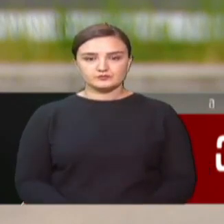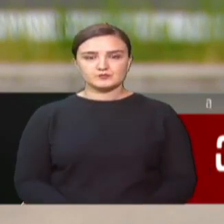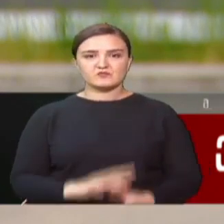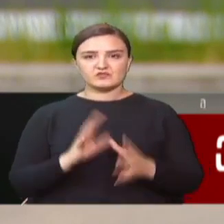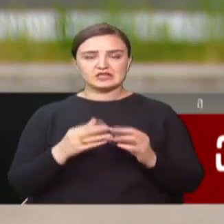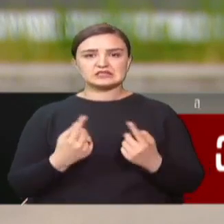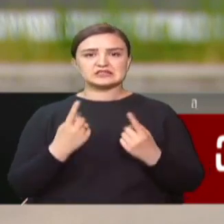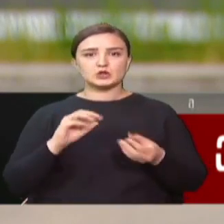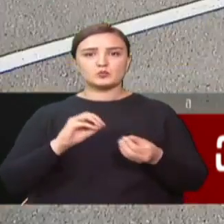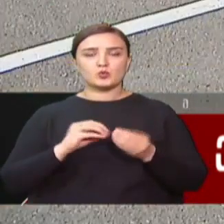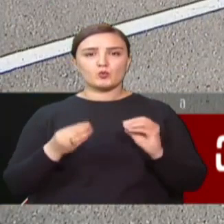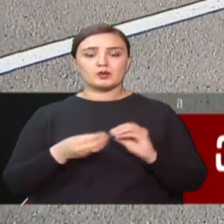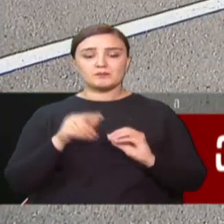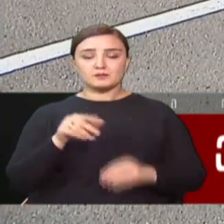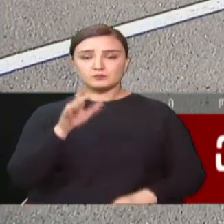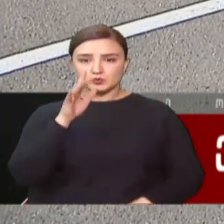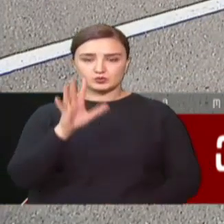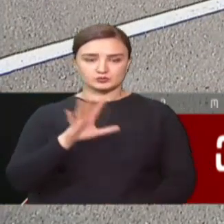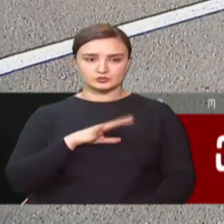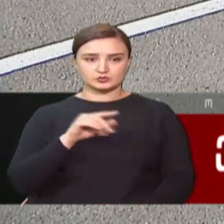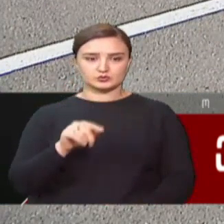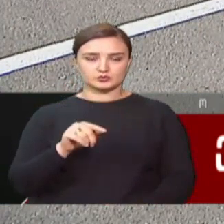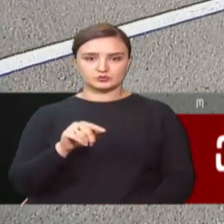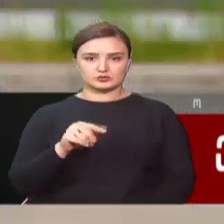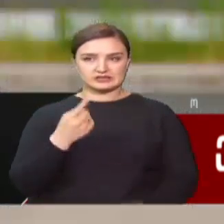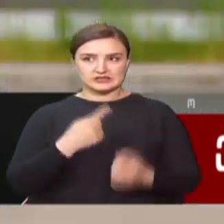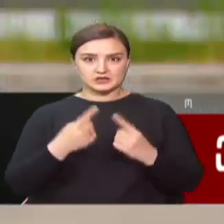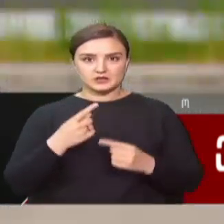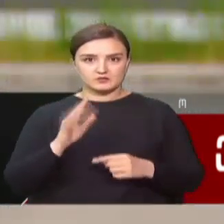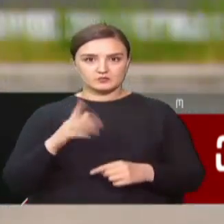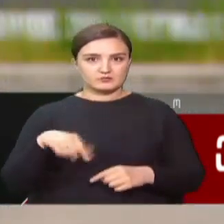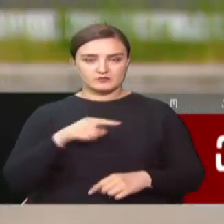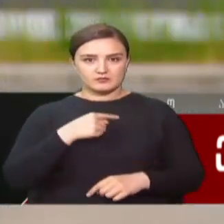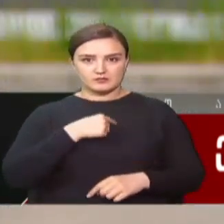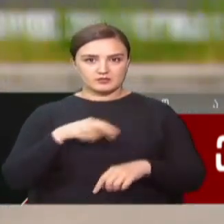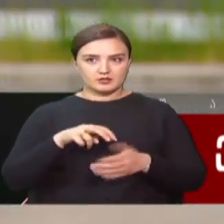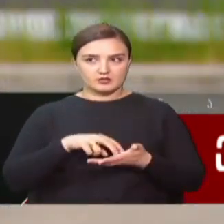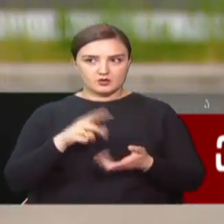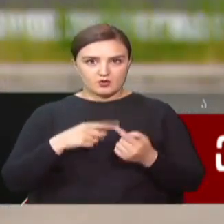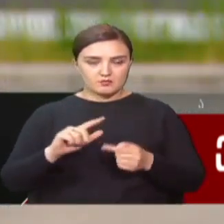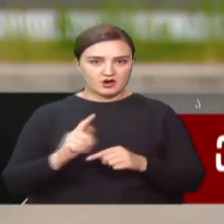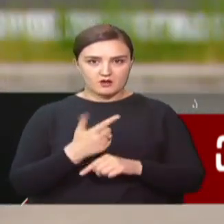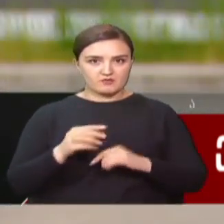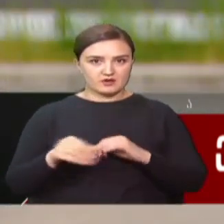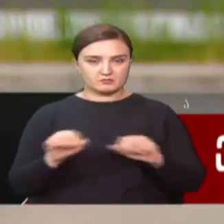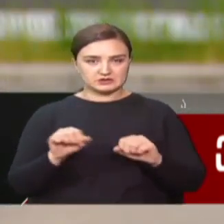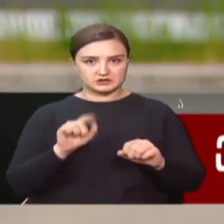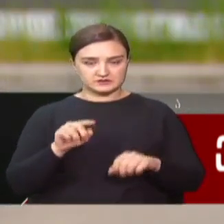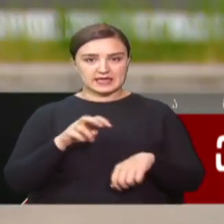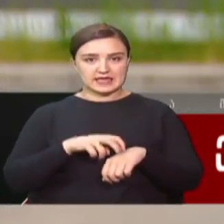პრობლემა, რაც კი ჩვენთვის იმ მომენტში არსებობდა, ეს იყო განმეორებითი მიწისძვრა. ადგილზე იმყოფებოდა ჩვენი სამსხურო ექიმი ბატონი ომარ